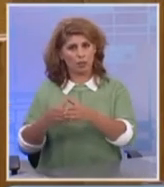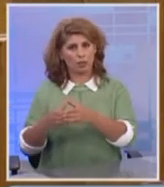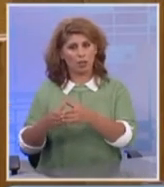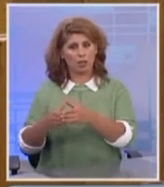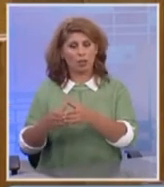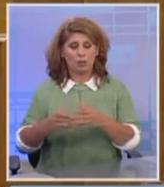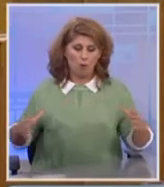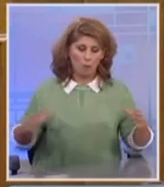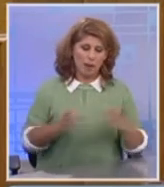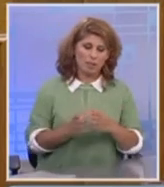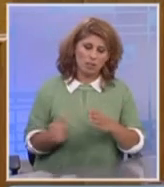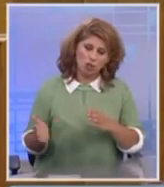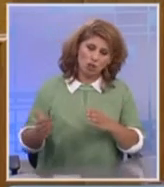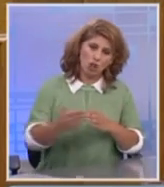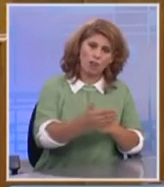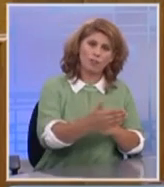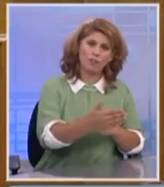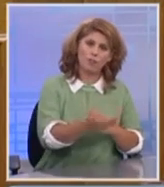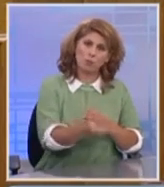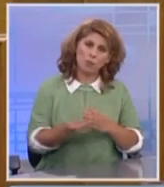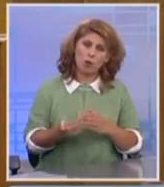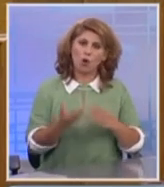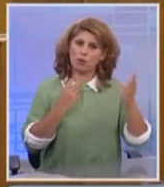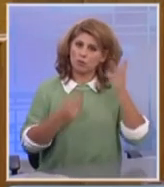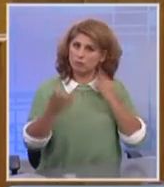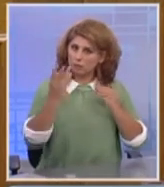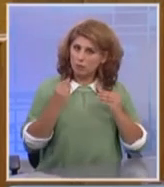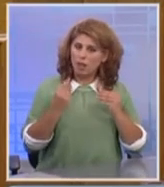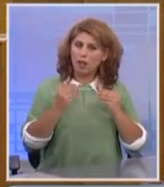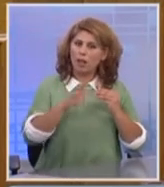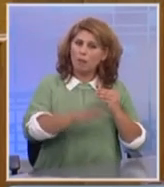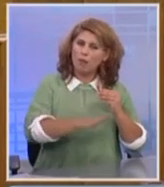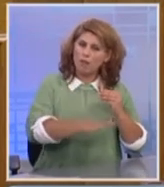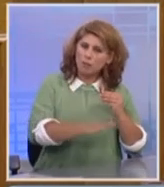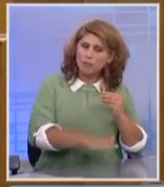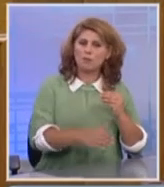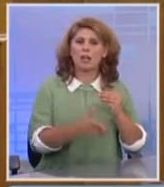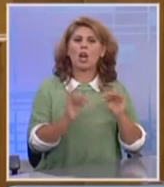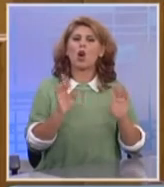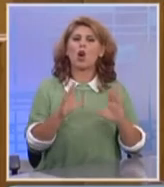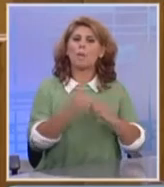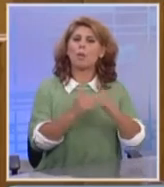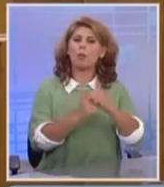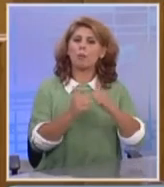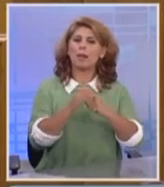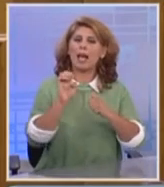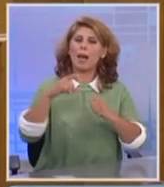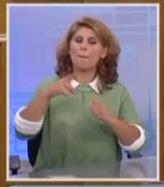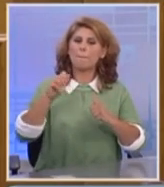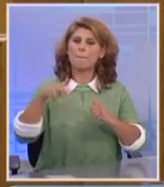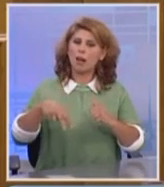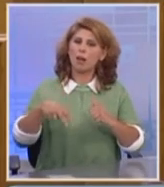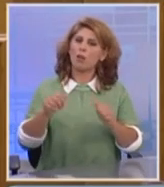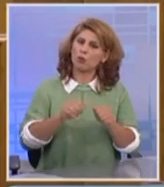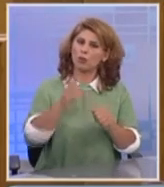πιο μαζική στροφή στην πρόορη κατάρτιση, στα υποβαθμισμένα και χωρίς υποδομές ΕΠΑΛ πιο κοντά